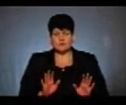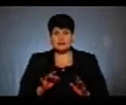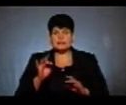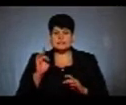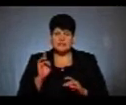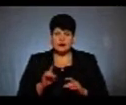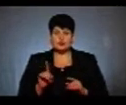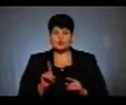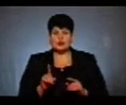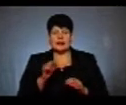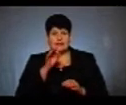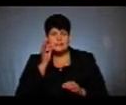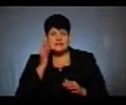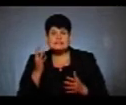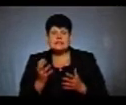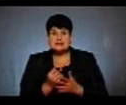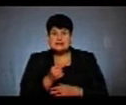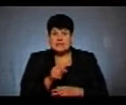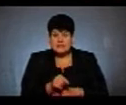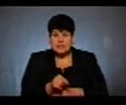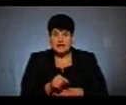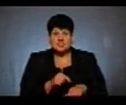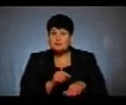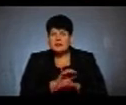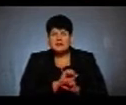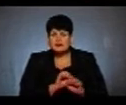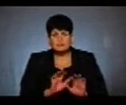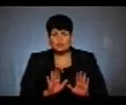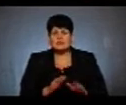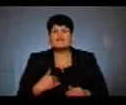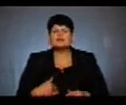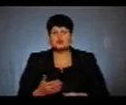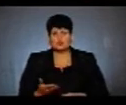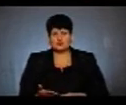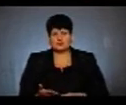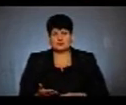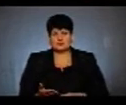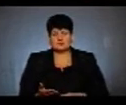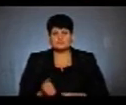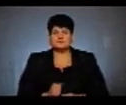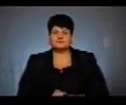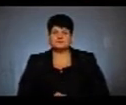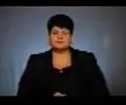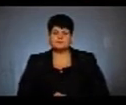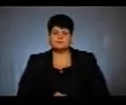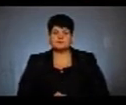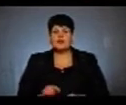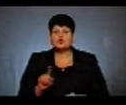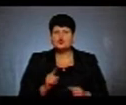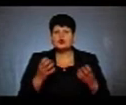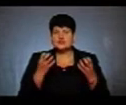скажімо так, лисиця знайде, то і почіпати не потрібно. Навіщо воно, скажімо так? Що